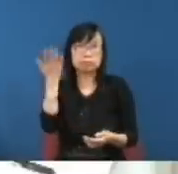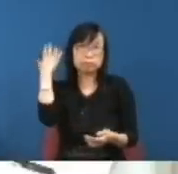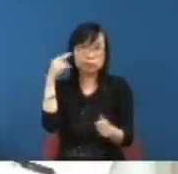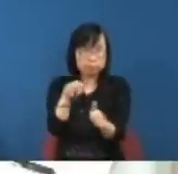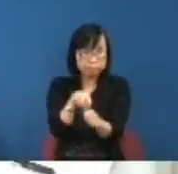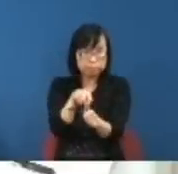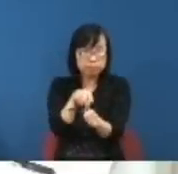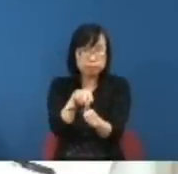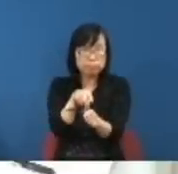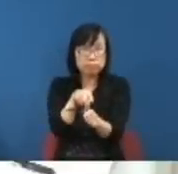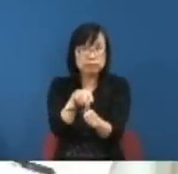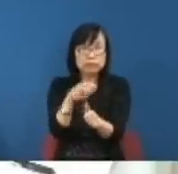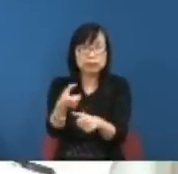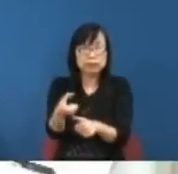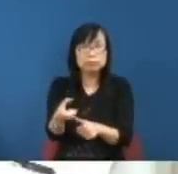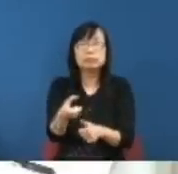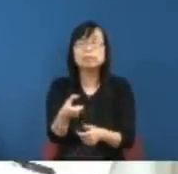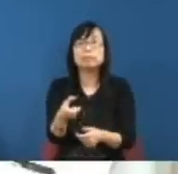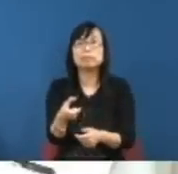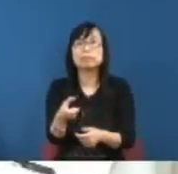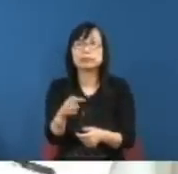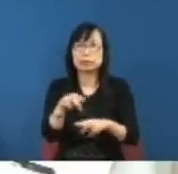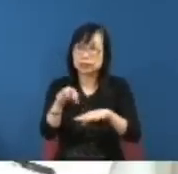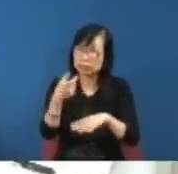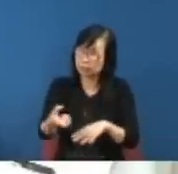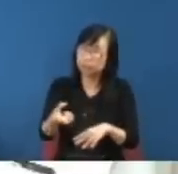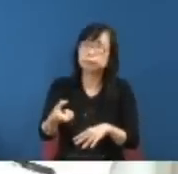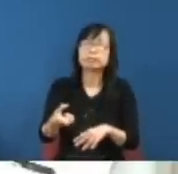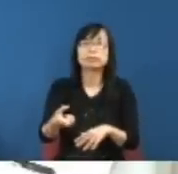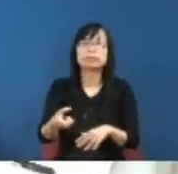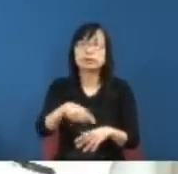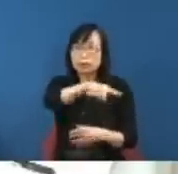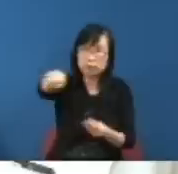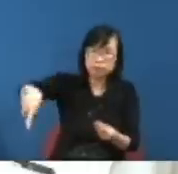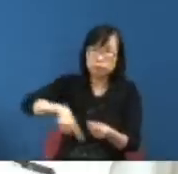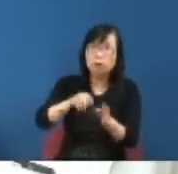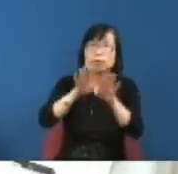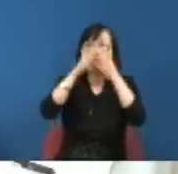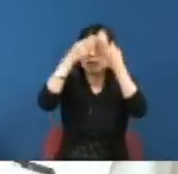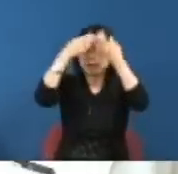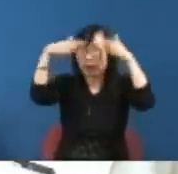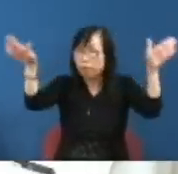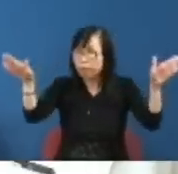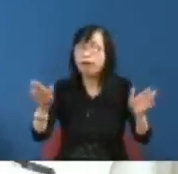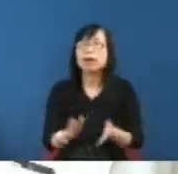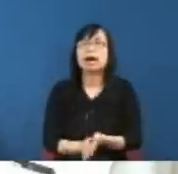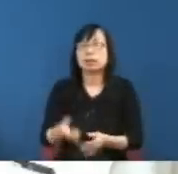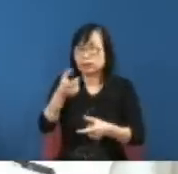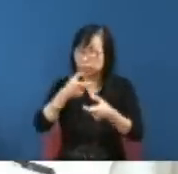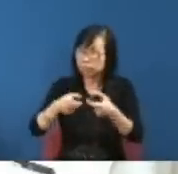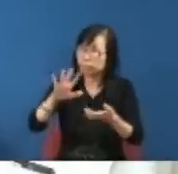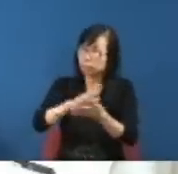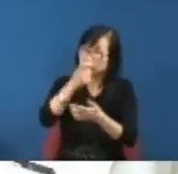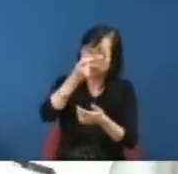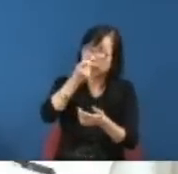制嘅資源、資金，以至到市場開放咗。咁呢個資本主義由呢個